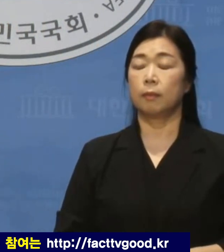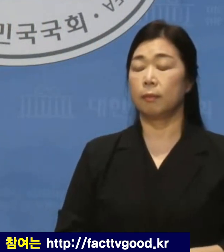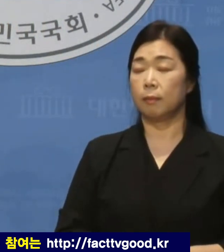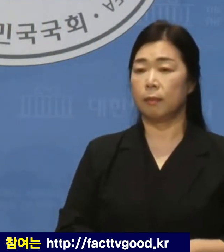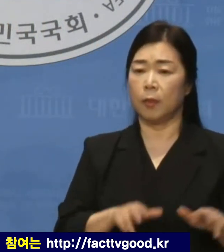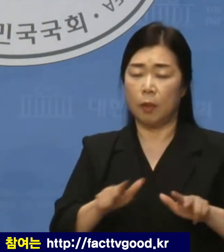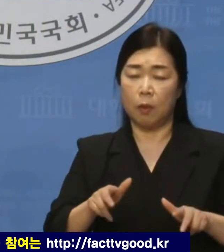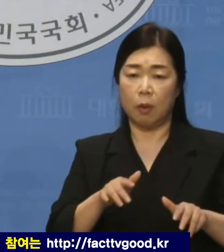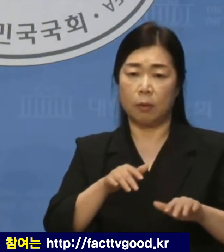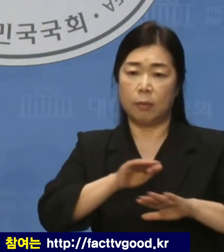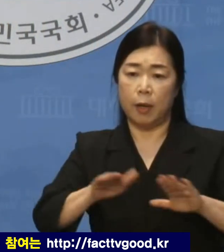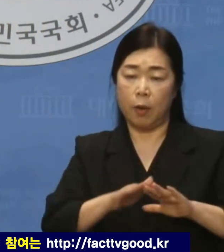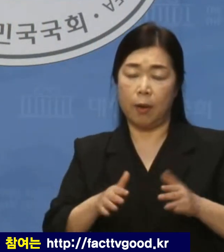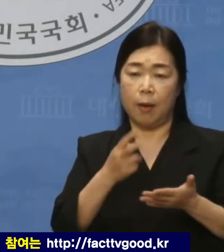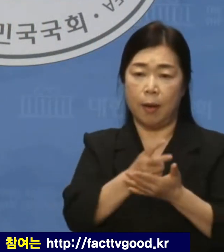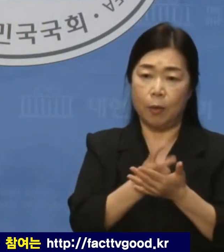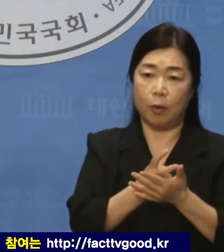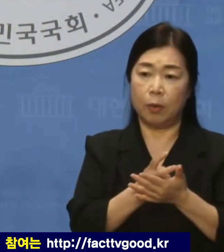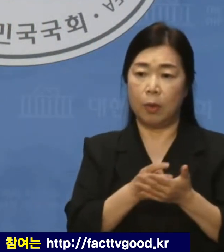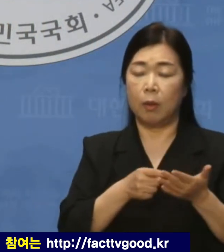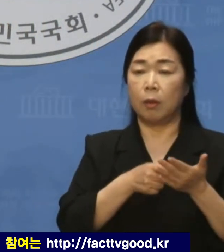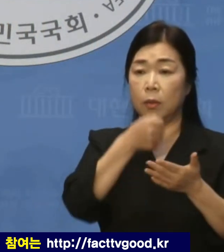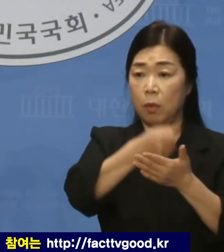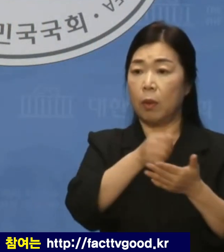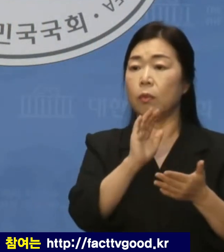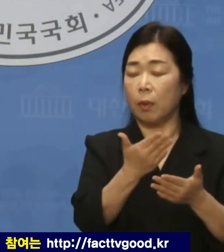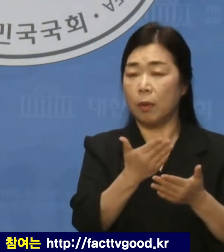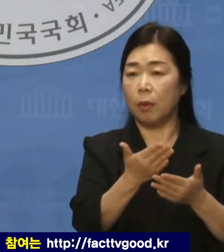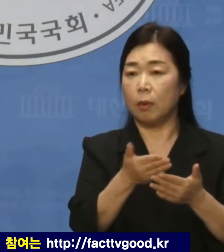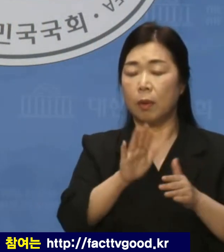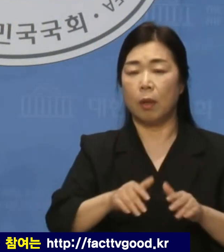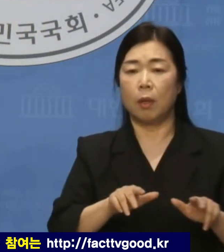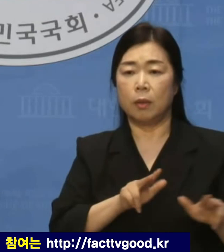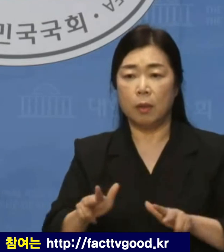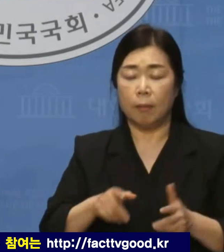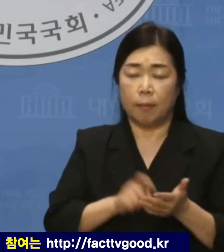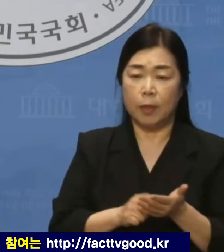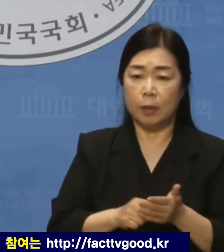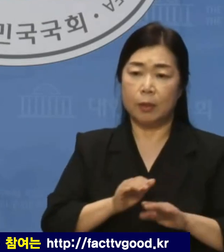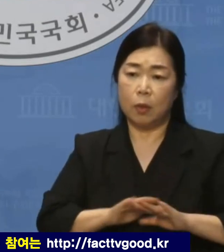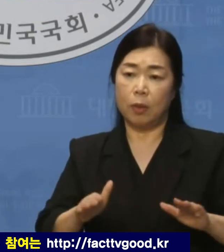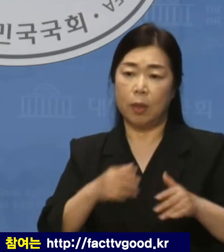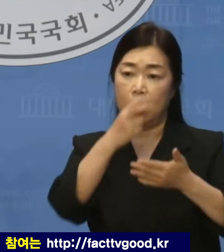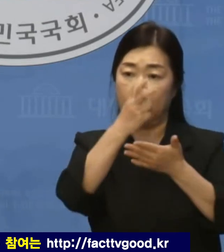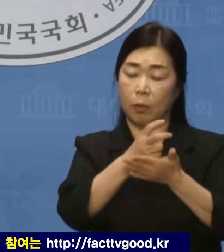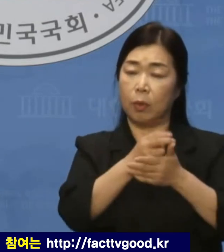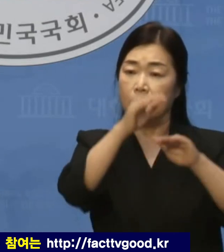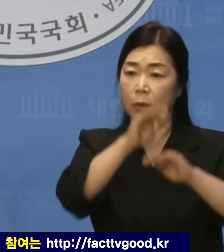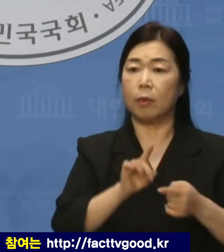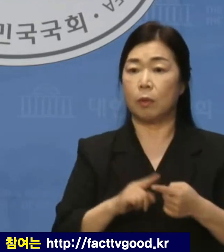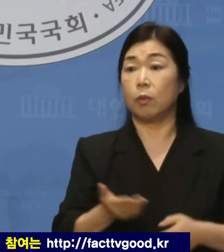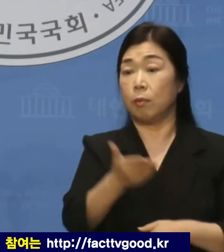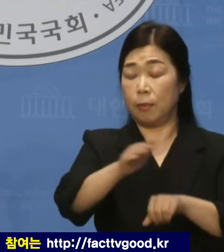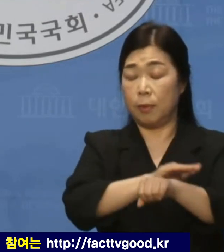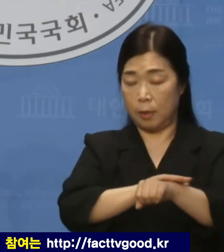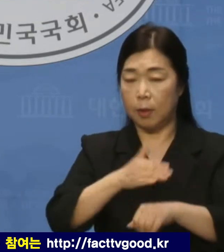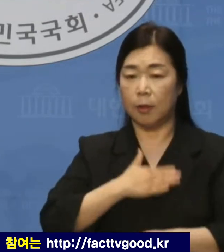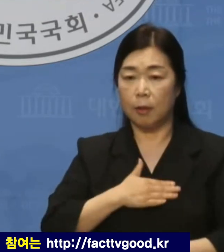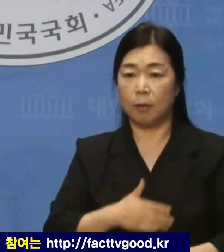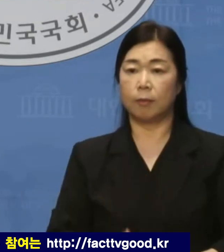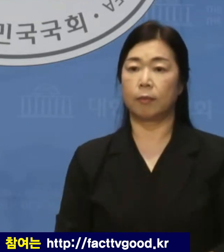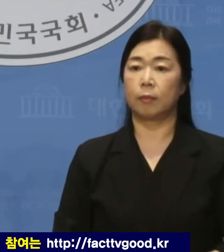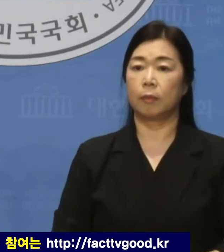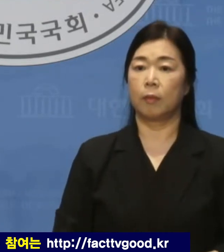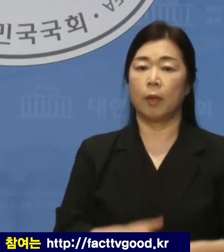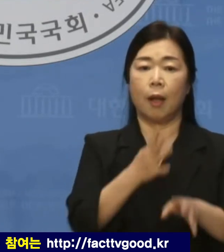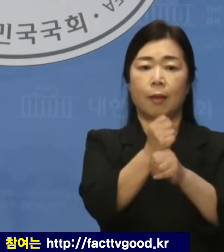예, 신속처리 안건 지정된 법안입니다. 신속처리 안건 지정의 취지에 대해서는 기자분들 다 아실 겁니다.